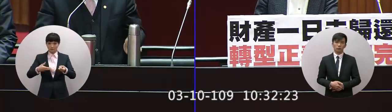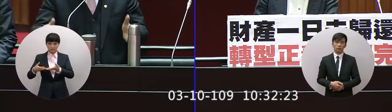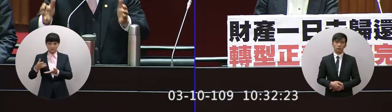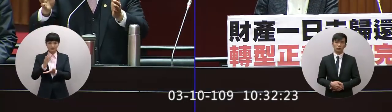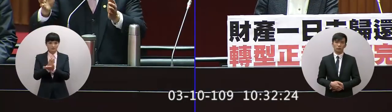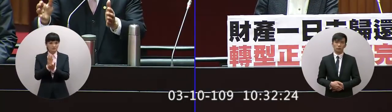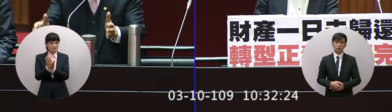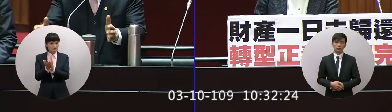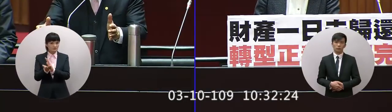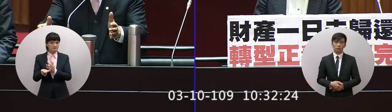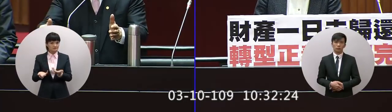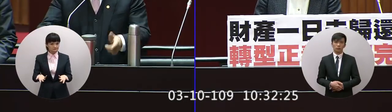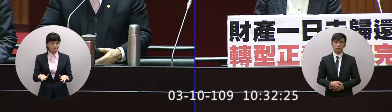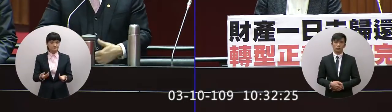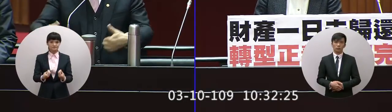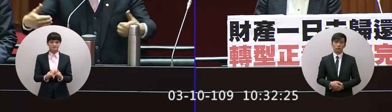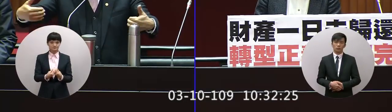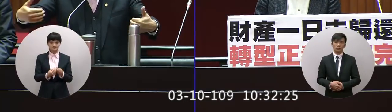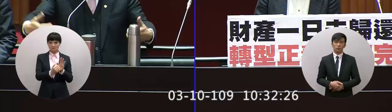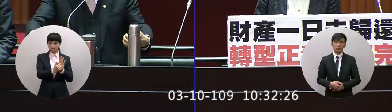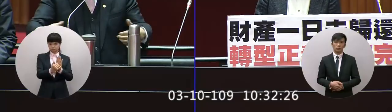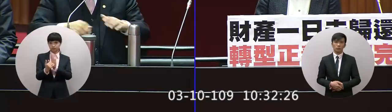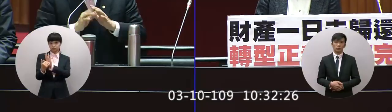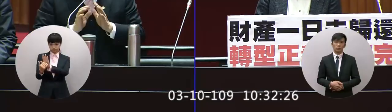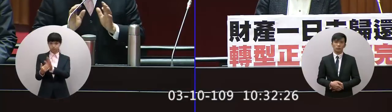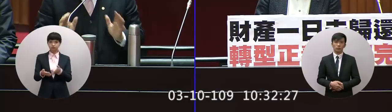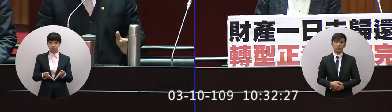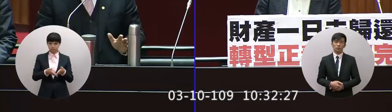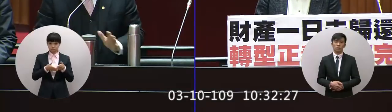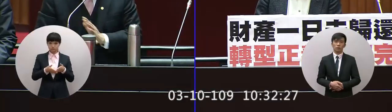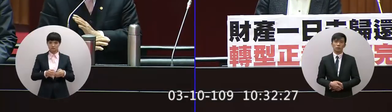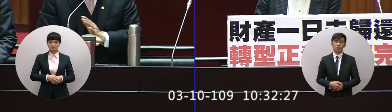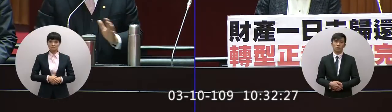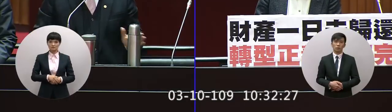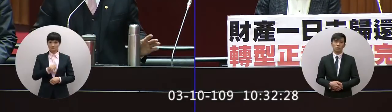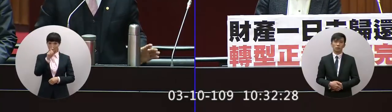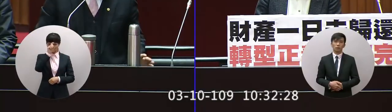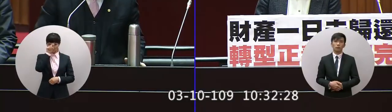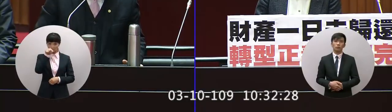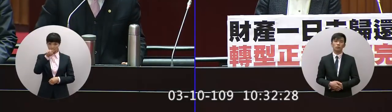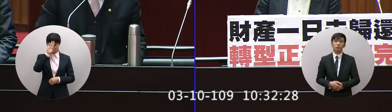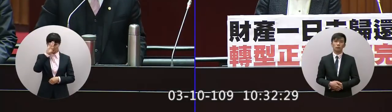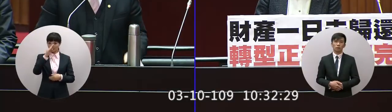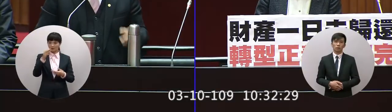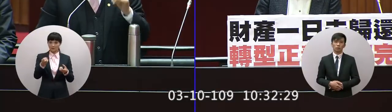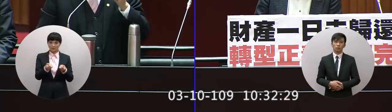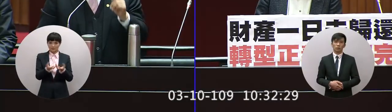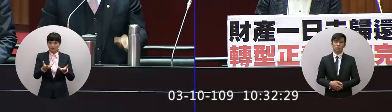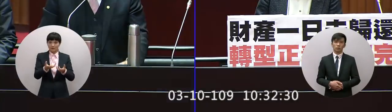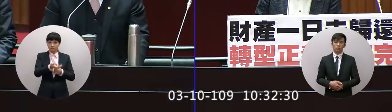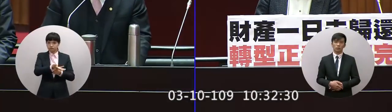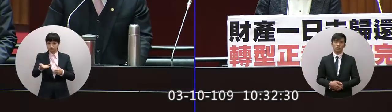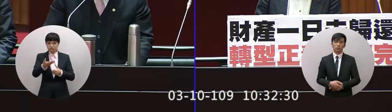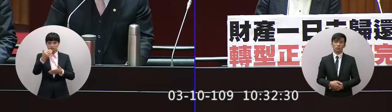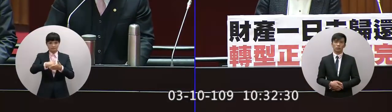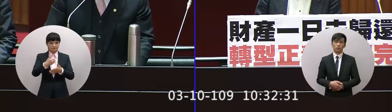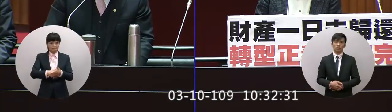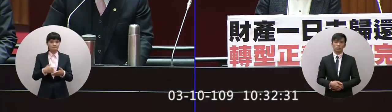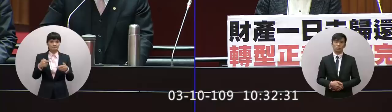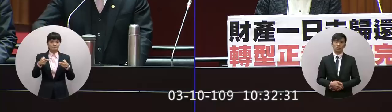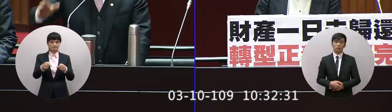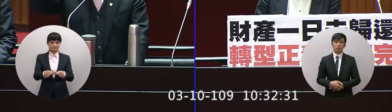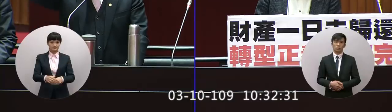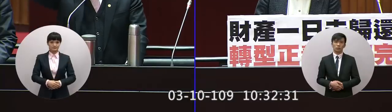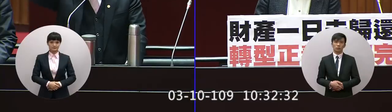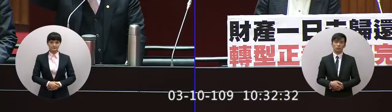以我们要围堵，就是让这个疫情尽量减少损害。那第三一